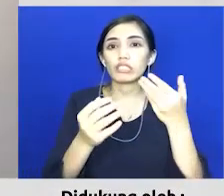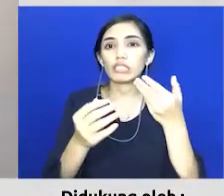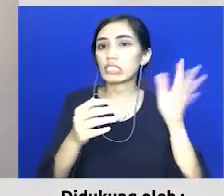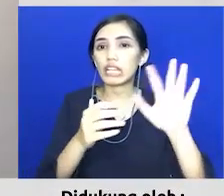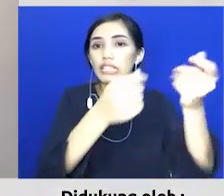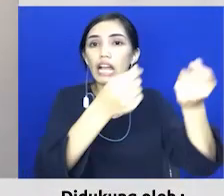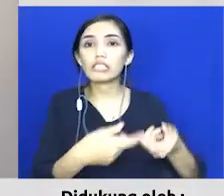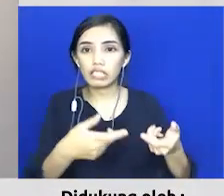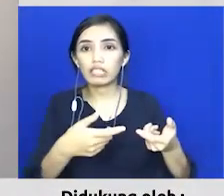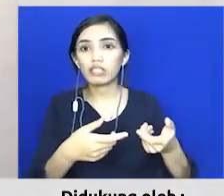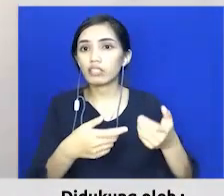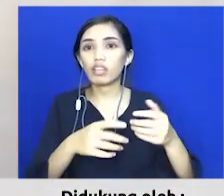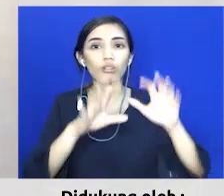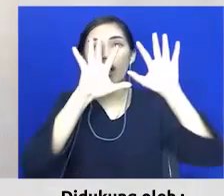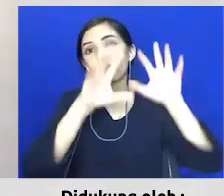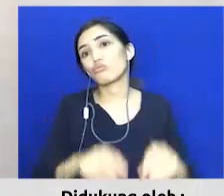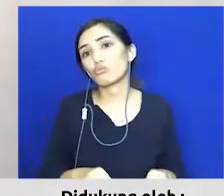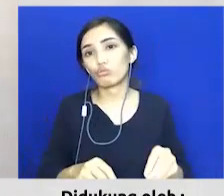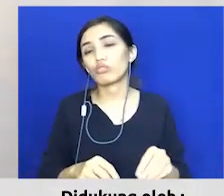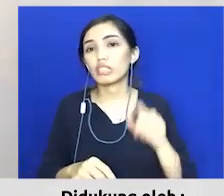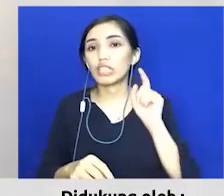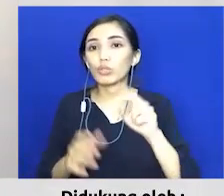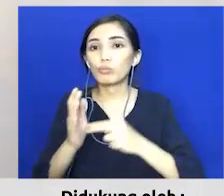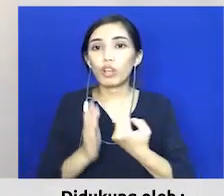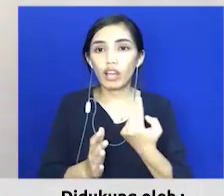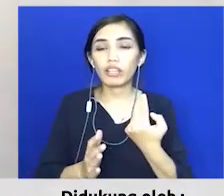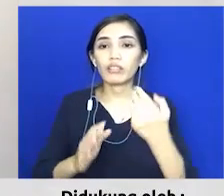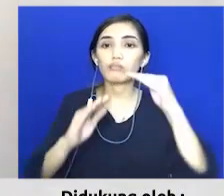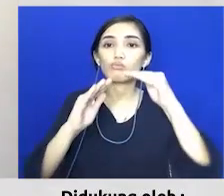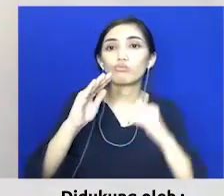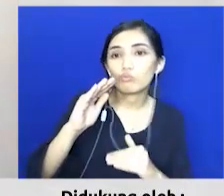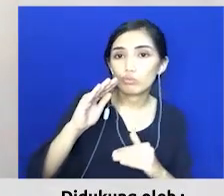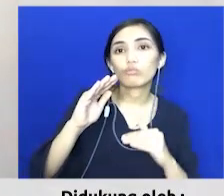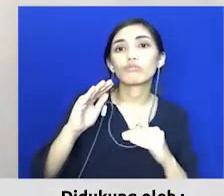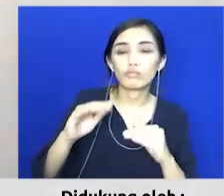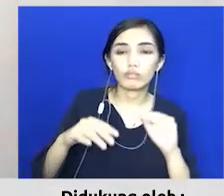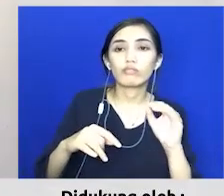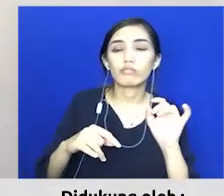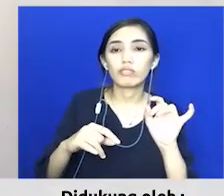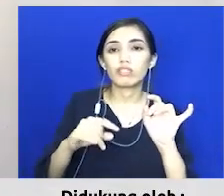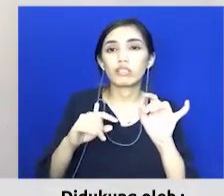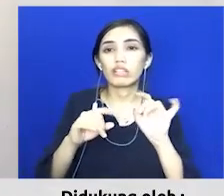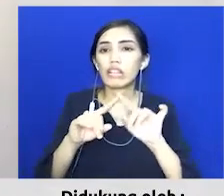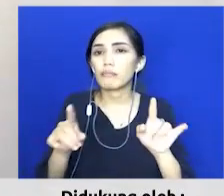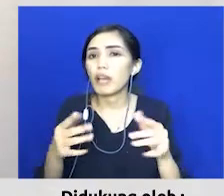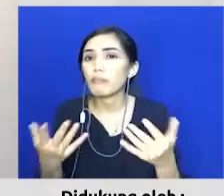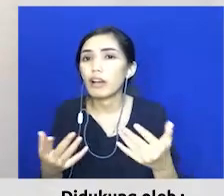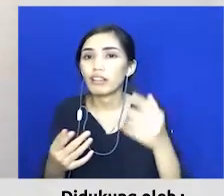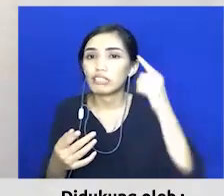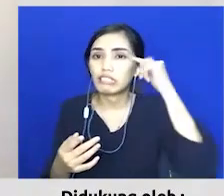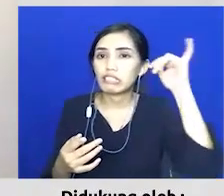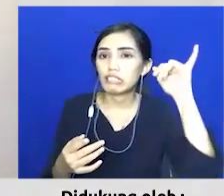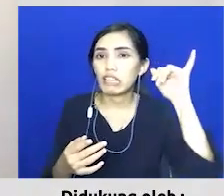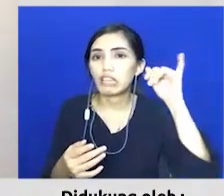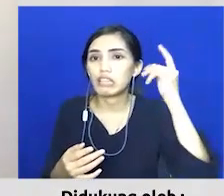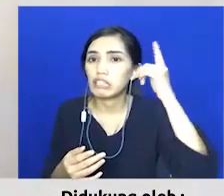apakah gagasan-gagasan, ide-ide jadi jelek? Tidak ya. Tetapi tidak mendapat